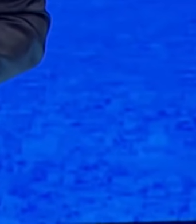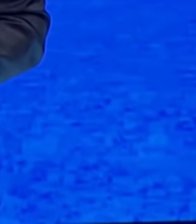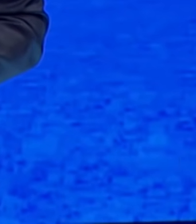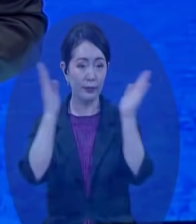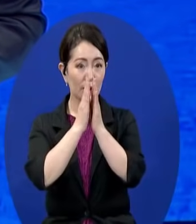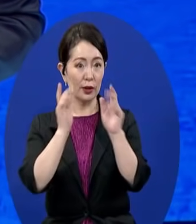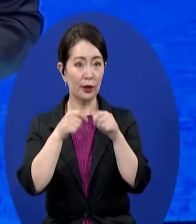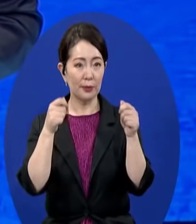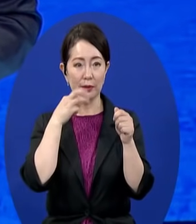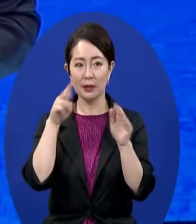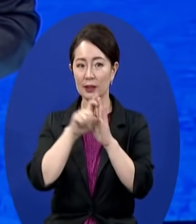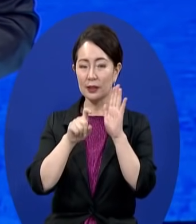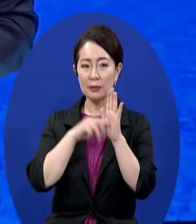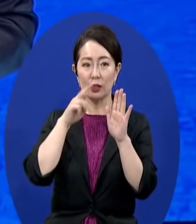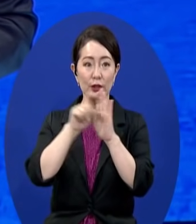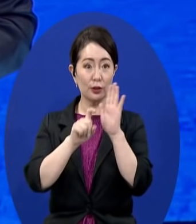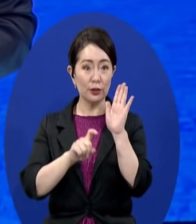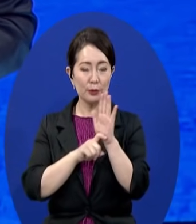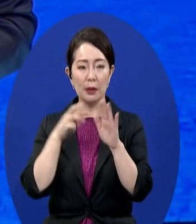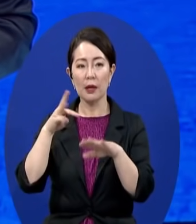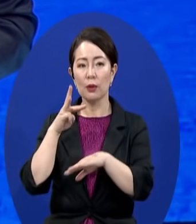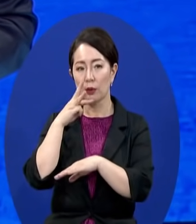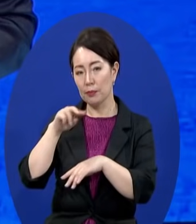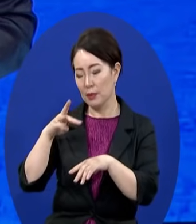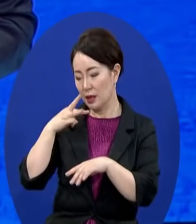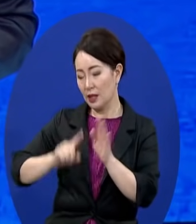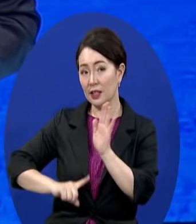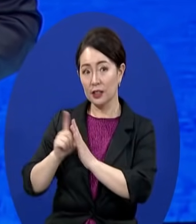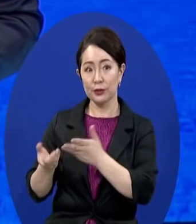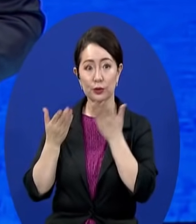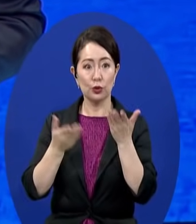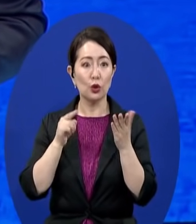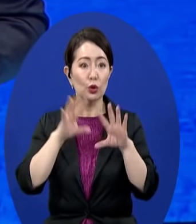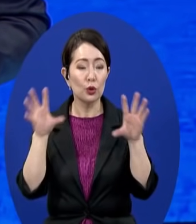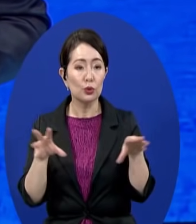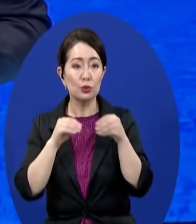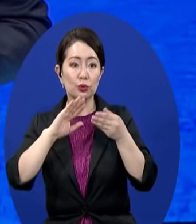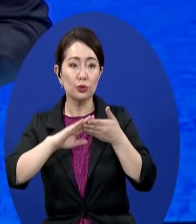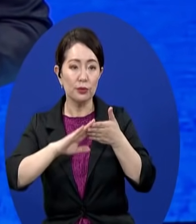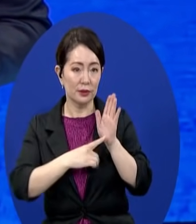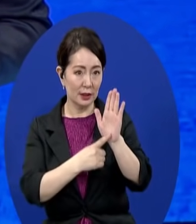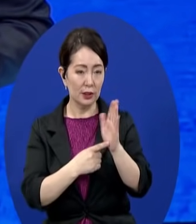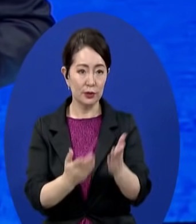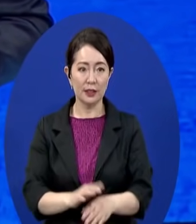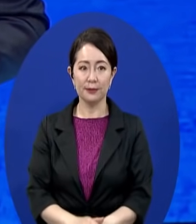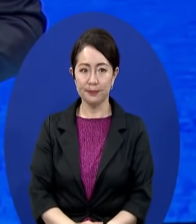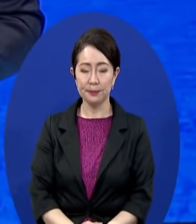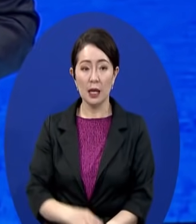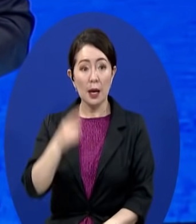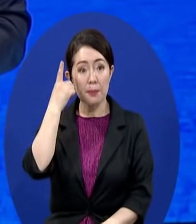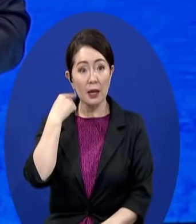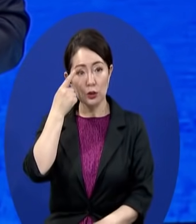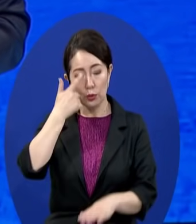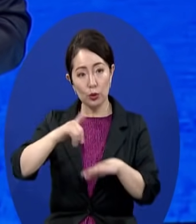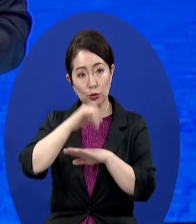Арам дэргүүлэгчтэй Монголын мэдээ төлөвд цагийн үр мэдээллийн хэлбэрийн ягмар гарагийн дугаараа эхэлж байна. Эхлээд та бүхэн өнөөдөр үзүүлэх зарим мэдээний товчтой танилцсан уу? Маргааш